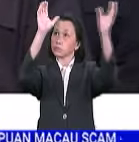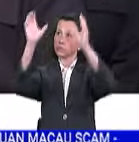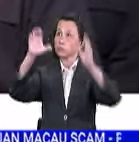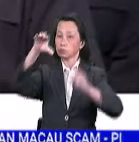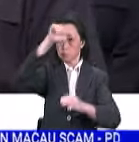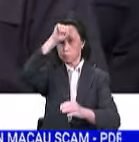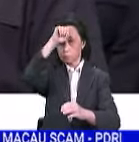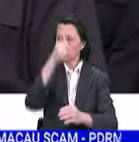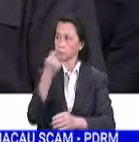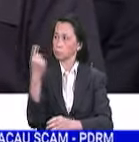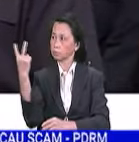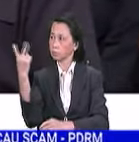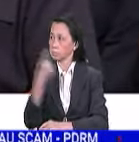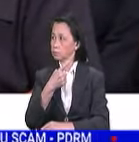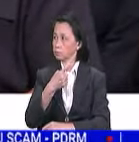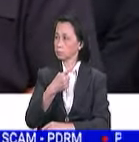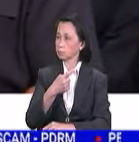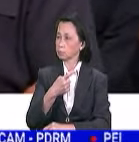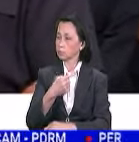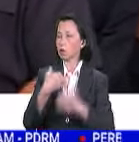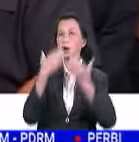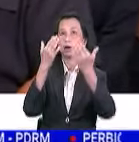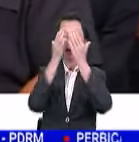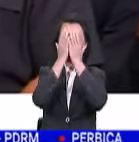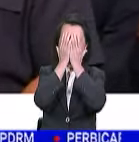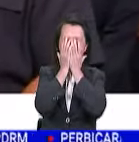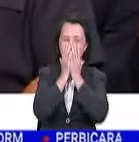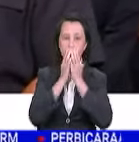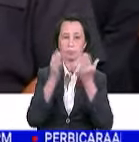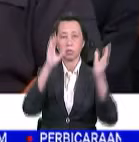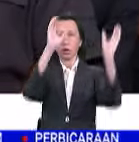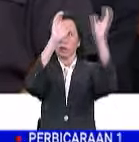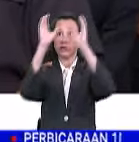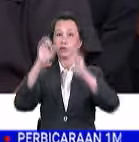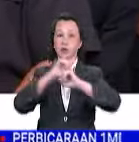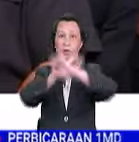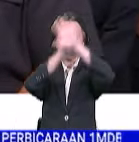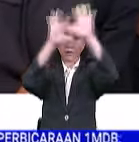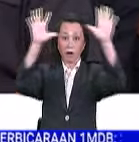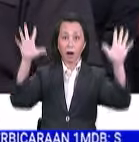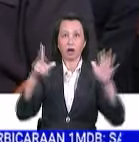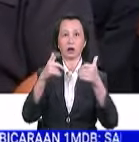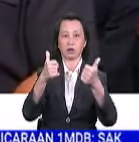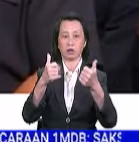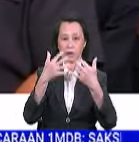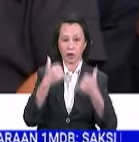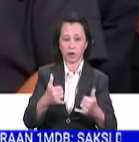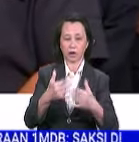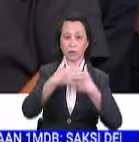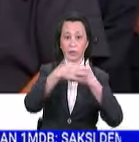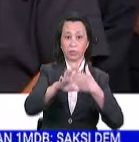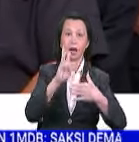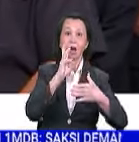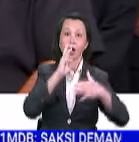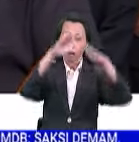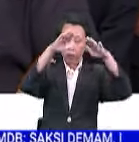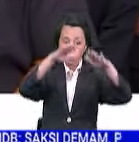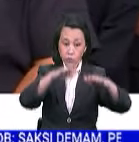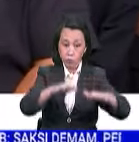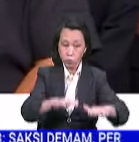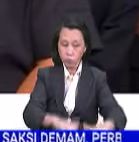dalam tempoh beberapa hari, dalam tempoh 3 hari ini alhamdulillah bertambah baik, cerah, dan kita bergerak ke arah pasca banjir sendiri,